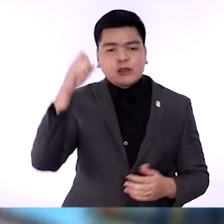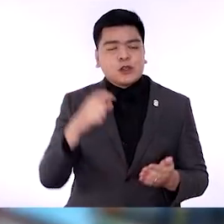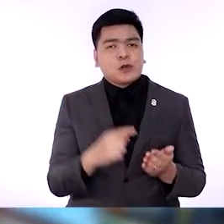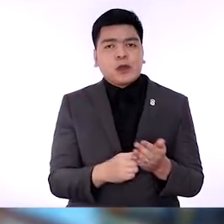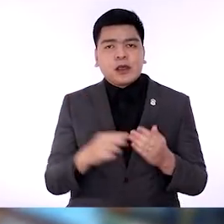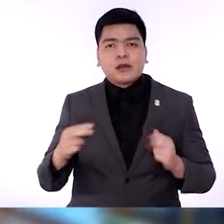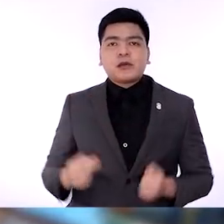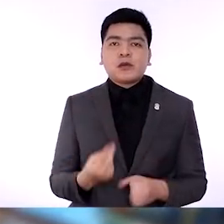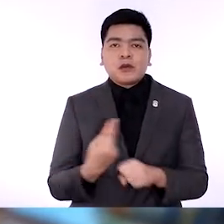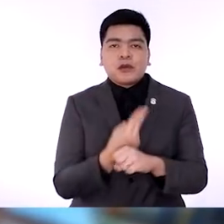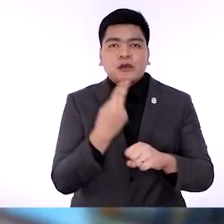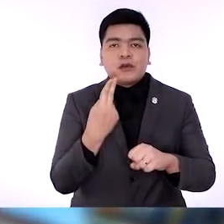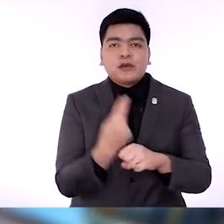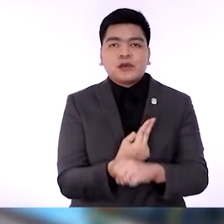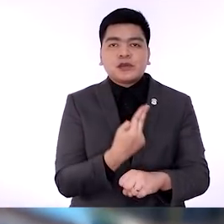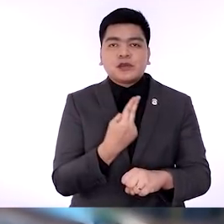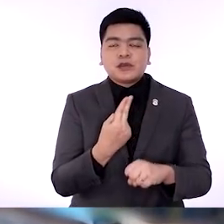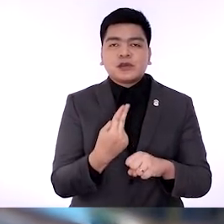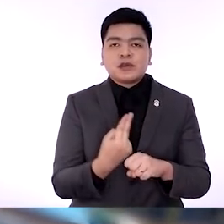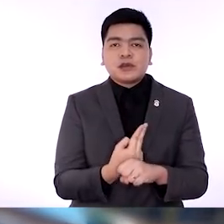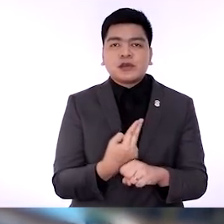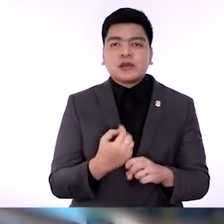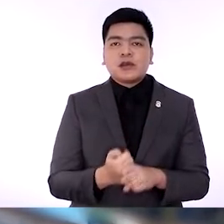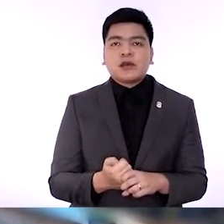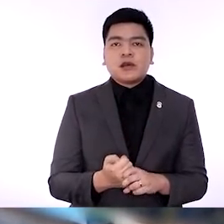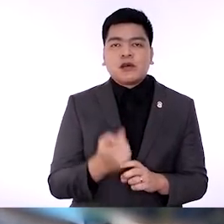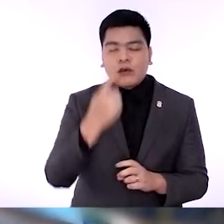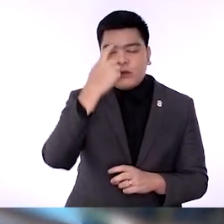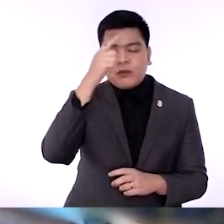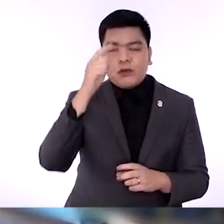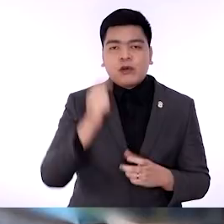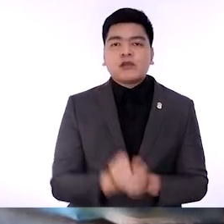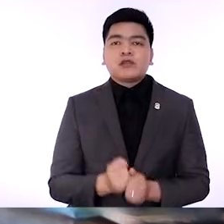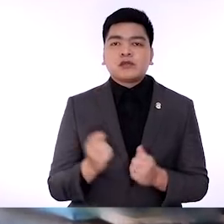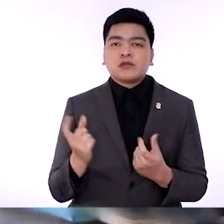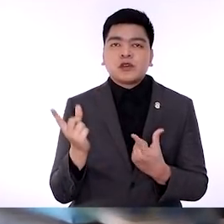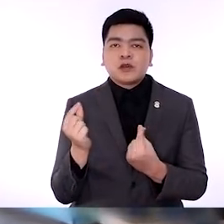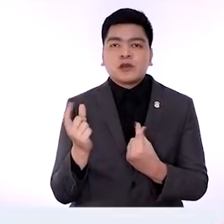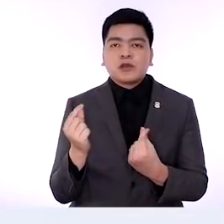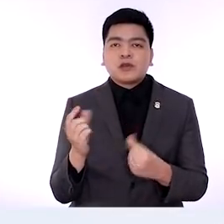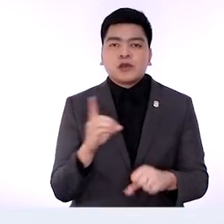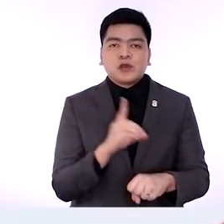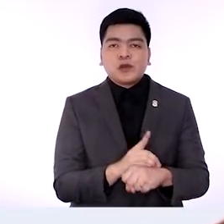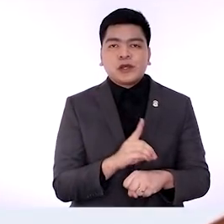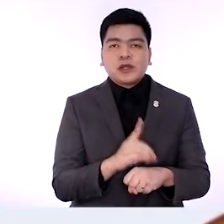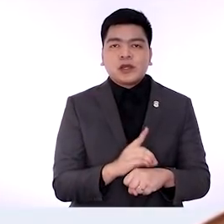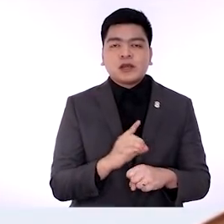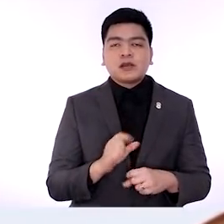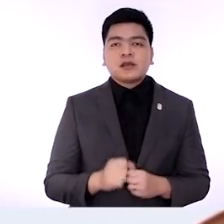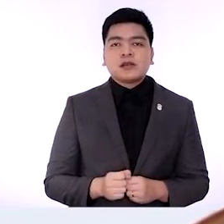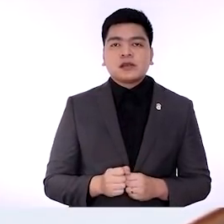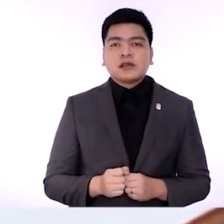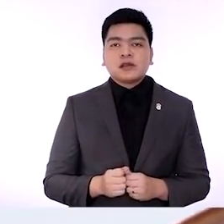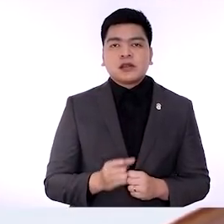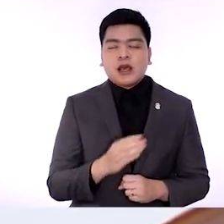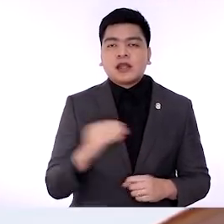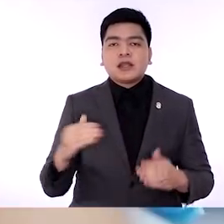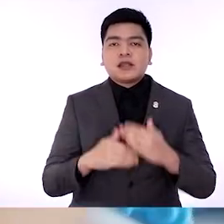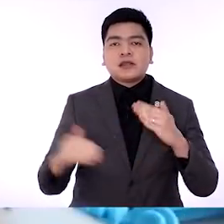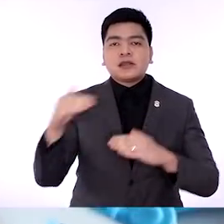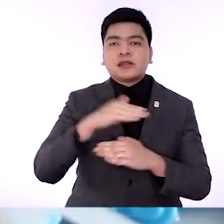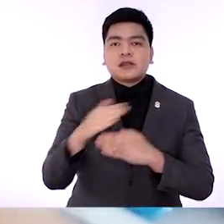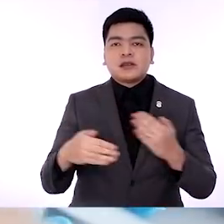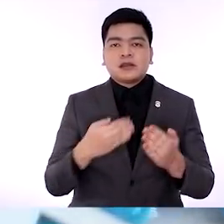ang ginagamit natin para matupad natin ang maayos ang ating tungkulin. At higit sa